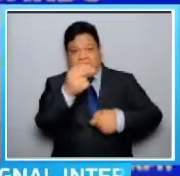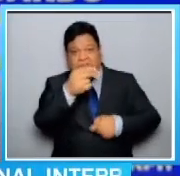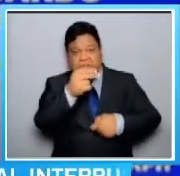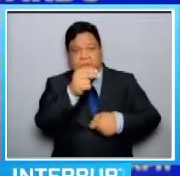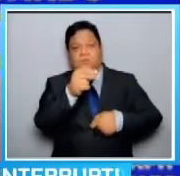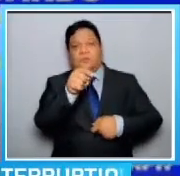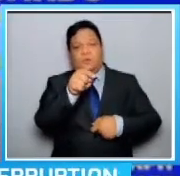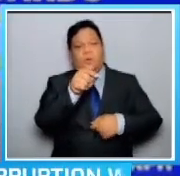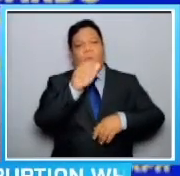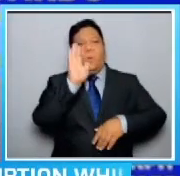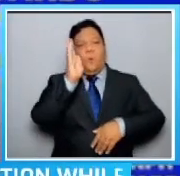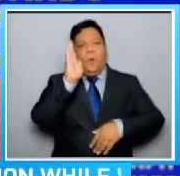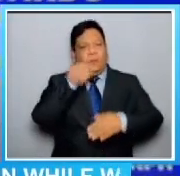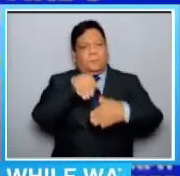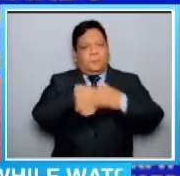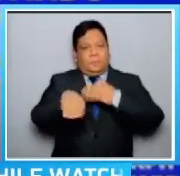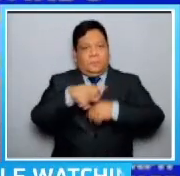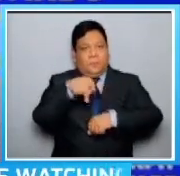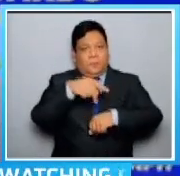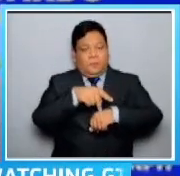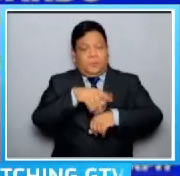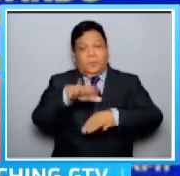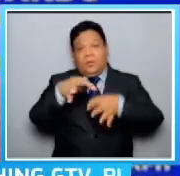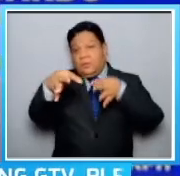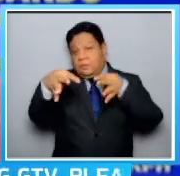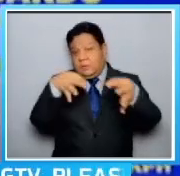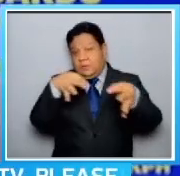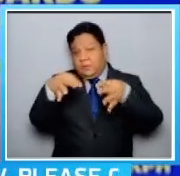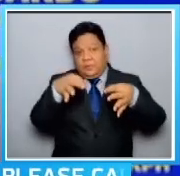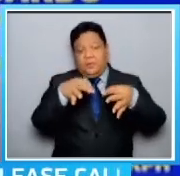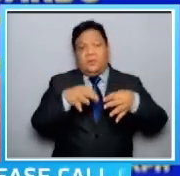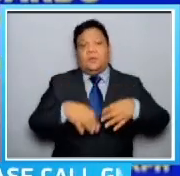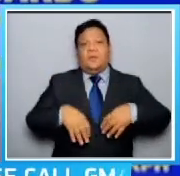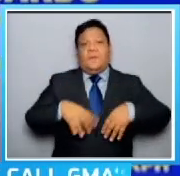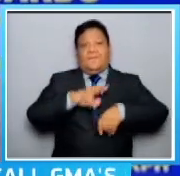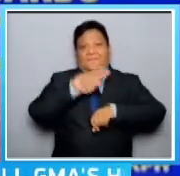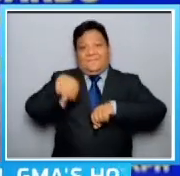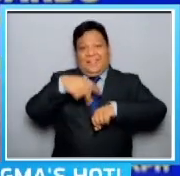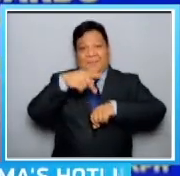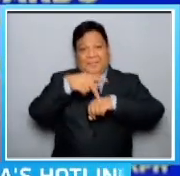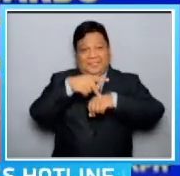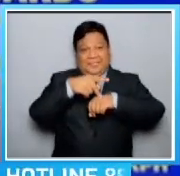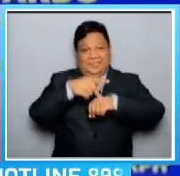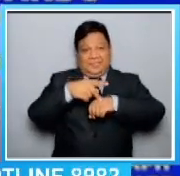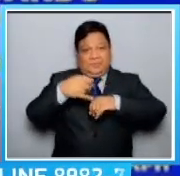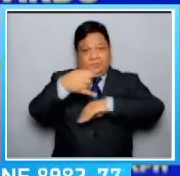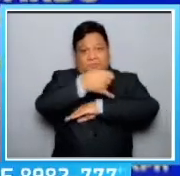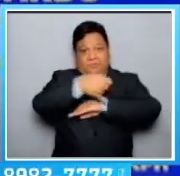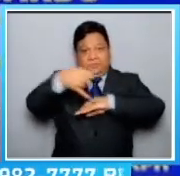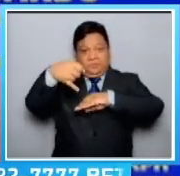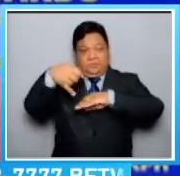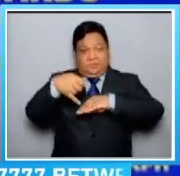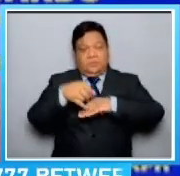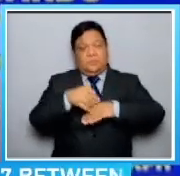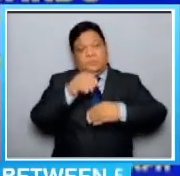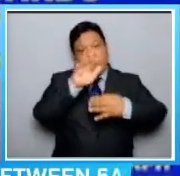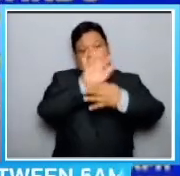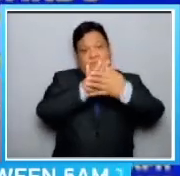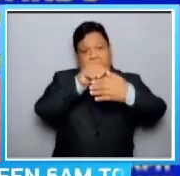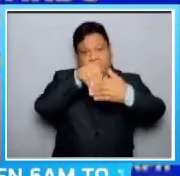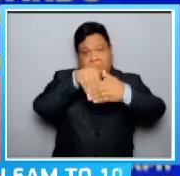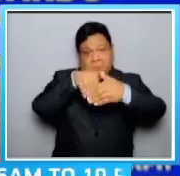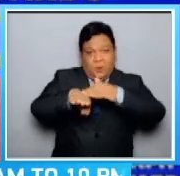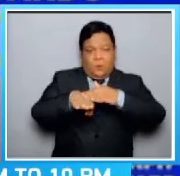responsibility. Ngunit gusto natin linawin na papasok ito ng area of responsibility at wala pang direktang epekto. Kasi ang